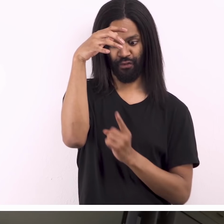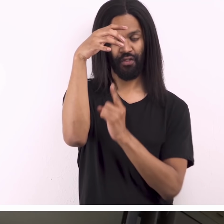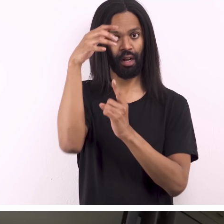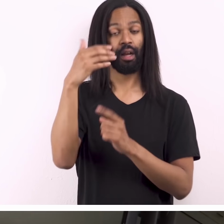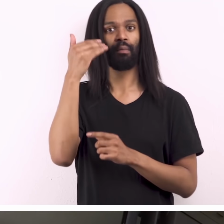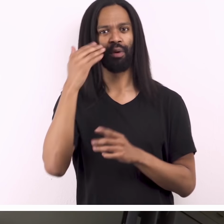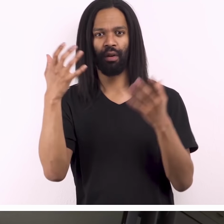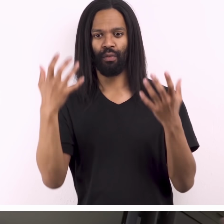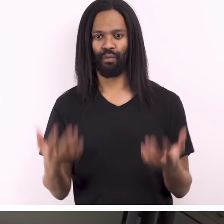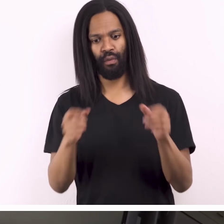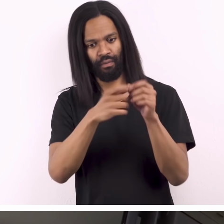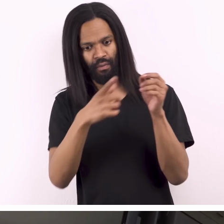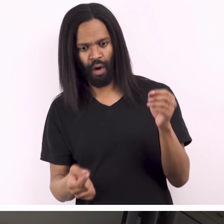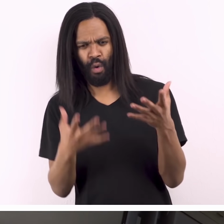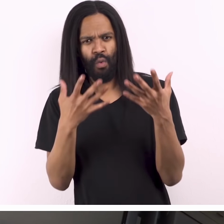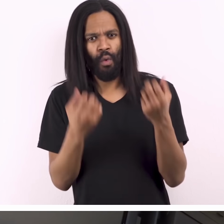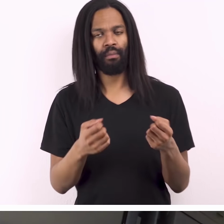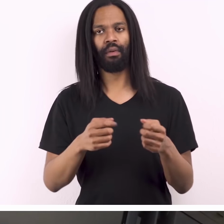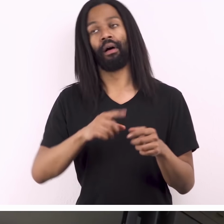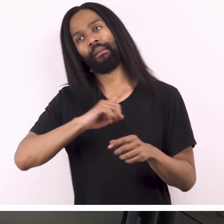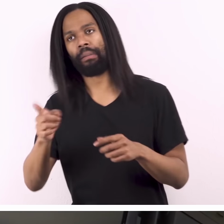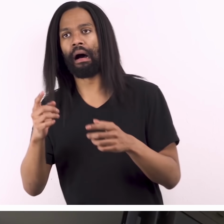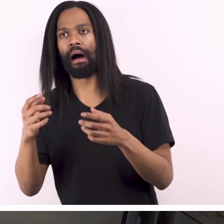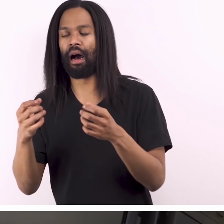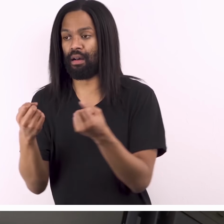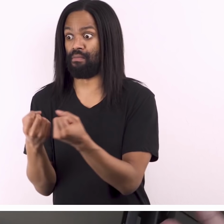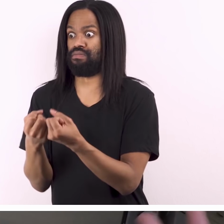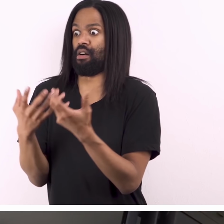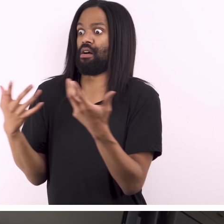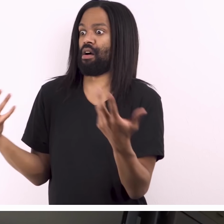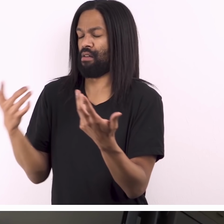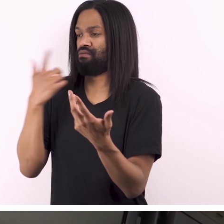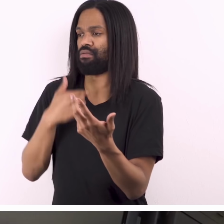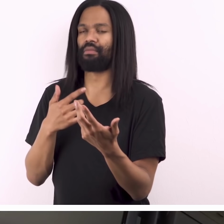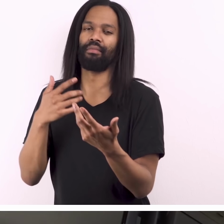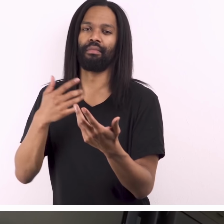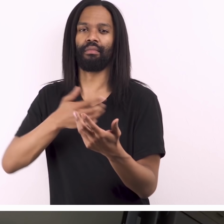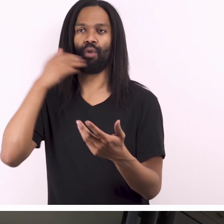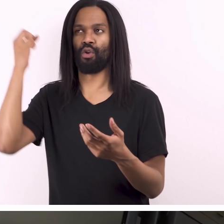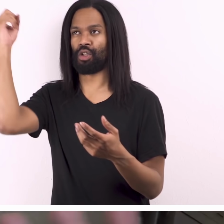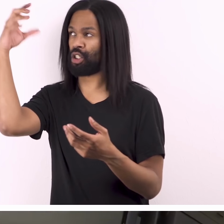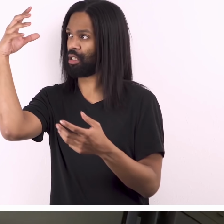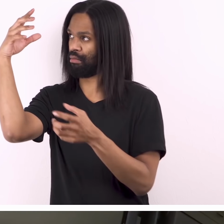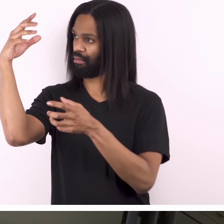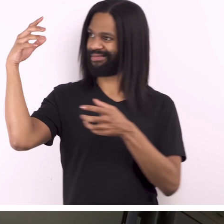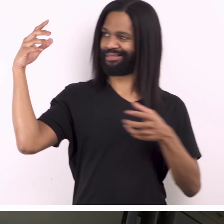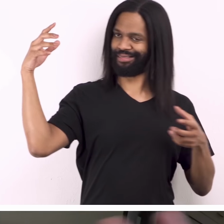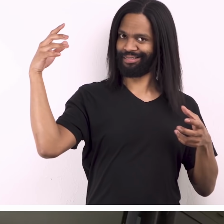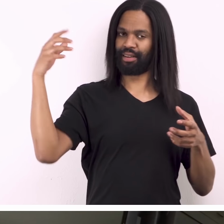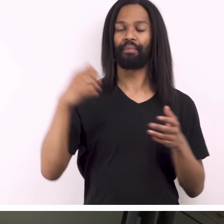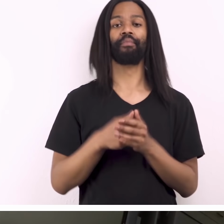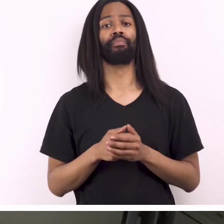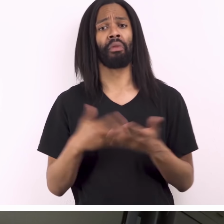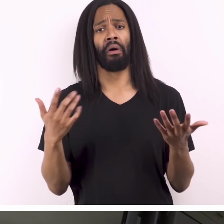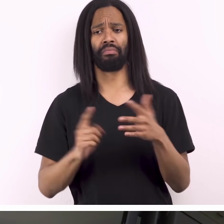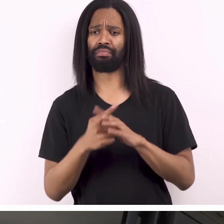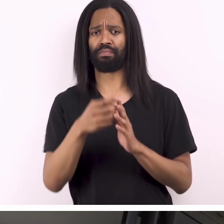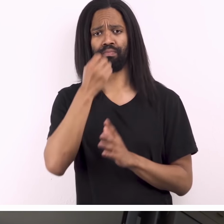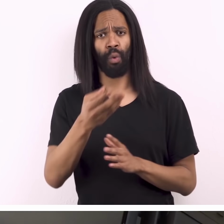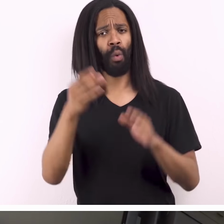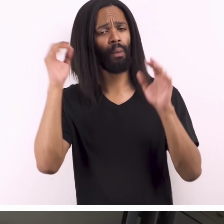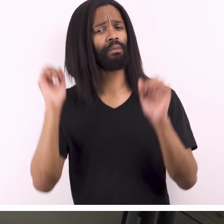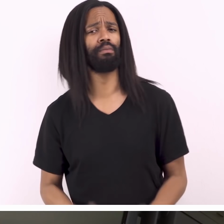complètement clair et rougeoyant, voilà, voilà, mettez-le un petit peu plus en retrait de la lumière. Celui-ci, il pousse très bien, il s'accommode de tout, substrat arracé, arracé